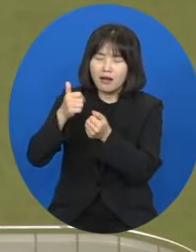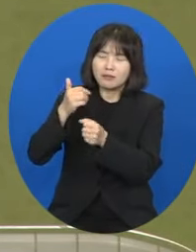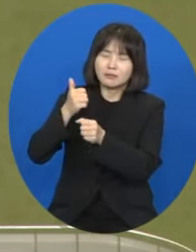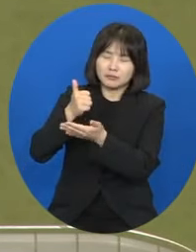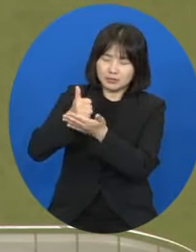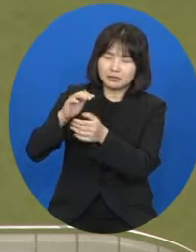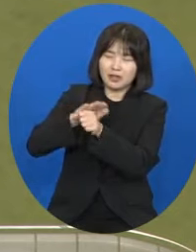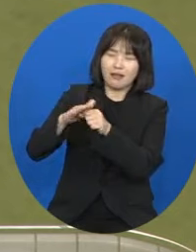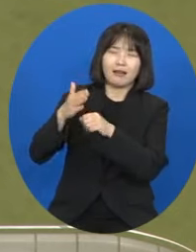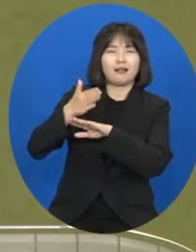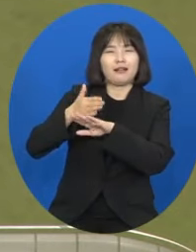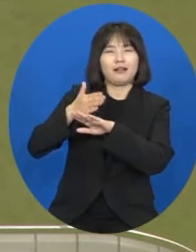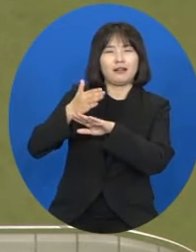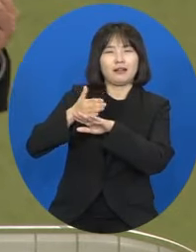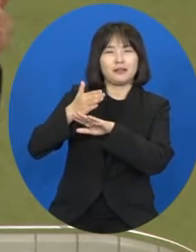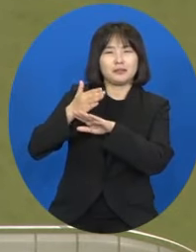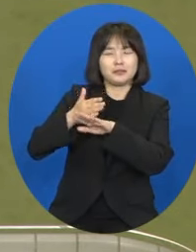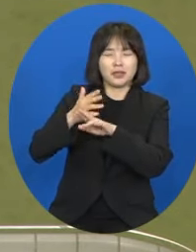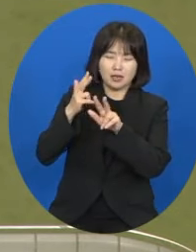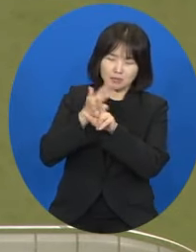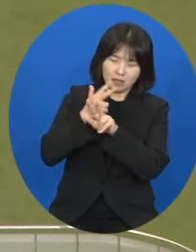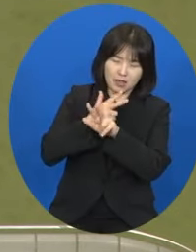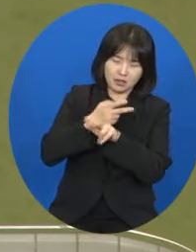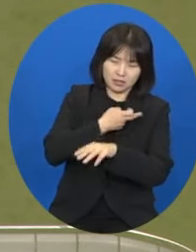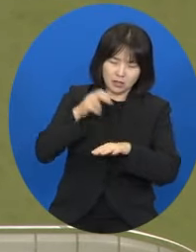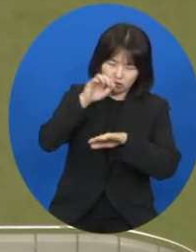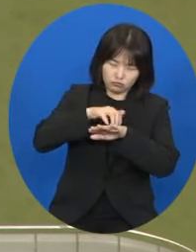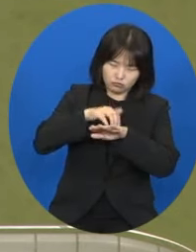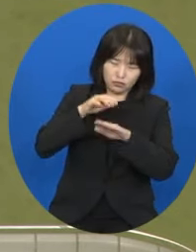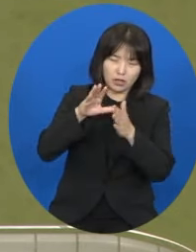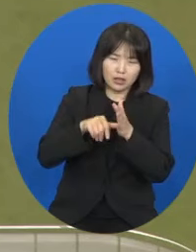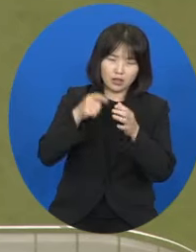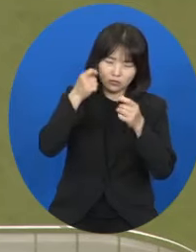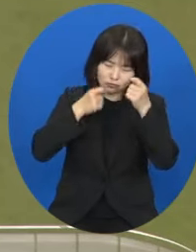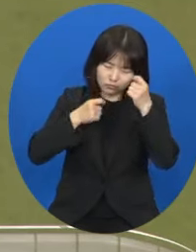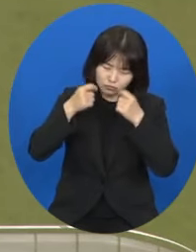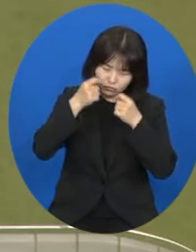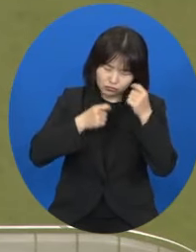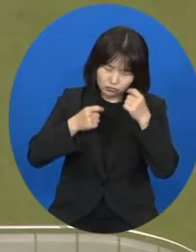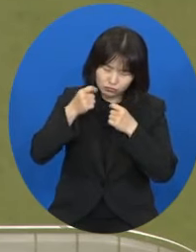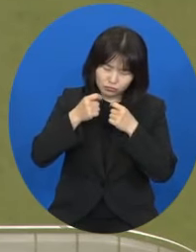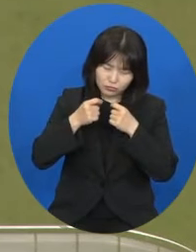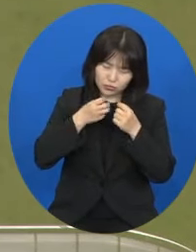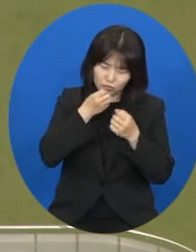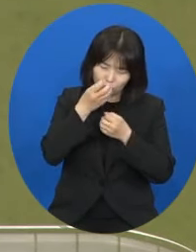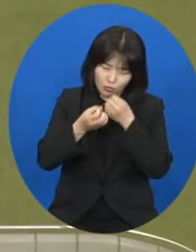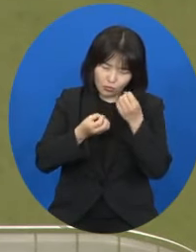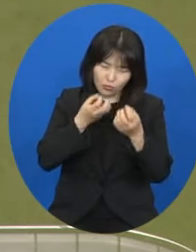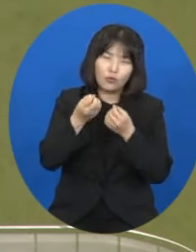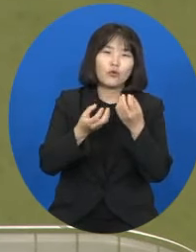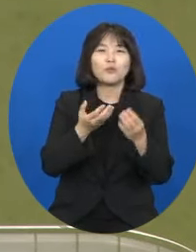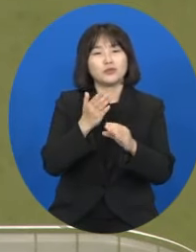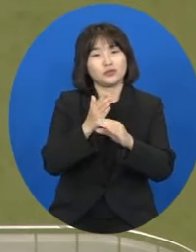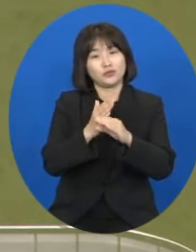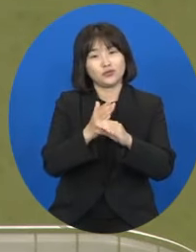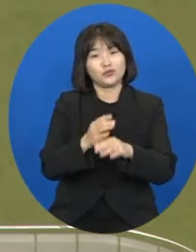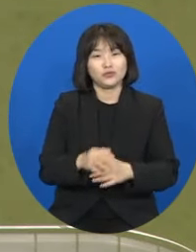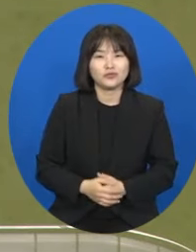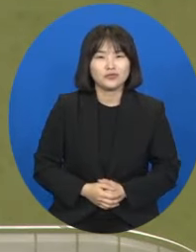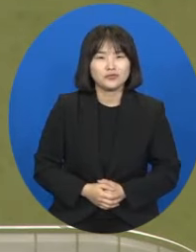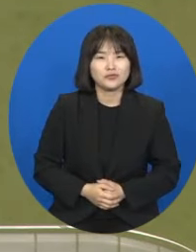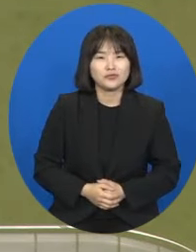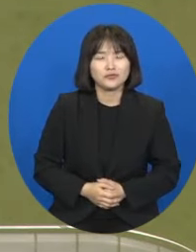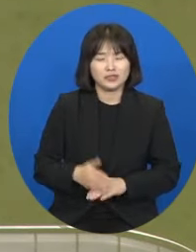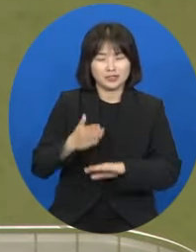감사한지 그렇게 매주 제자 훈련 받을 때 눈물로 그 은혜를 감격을 고백하면서 받고 계시다. 뭐 이런